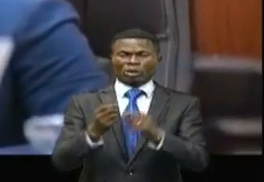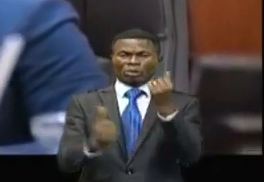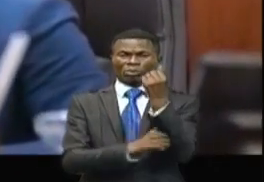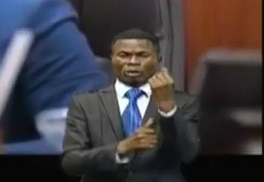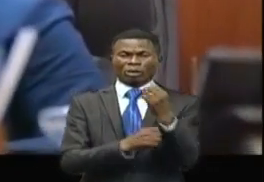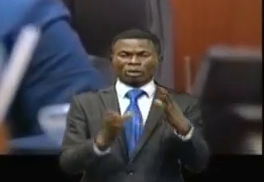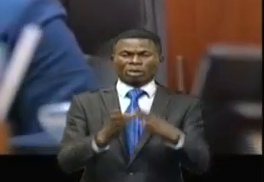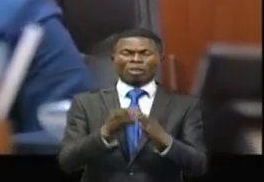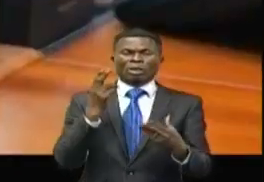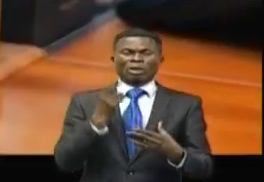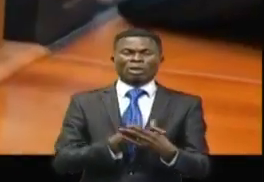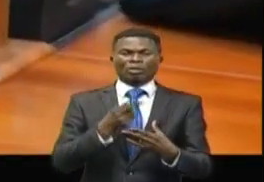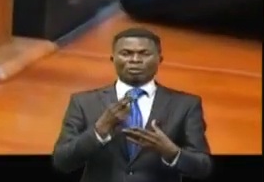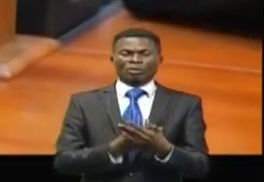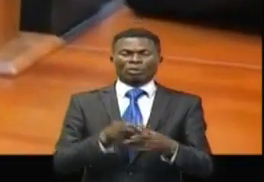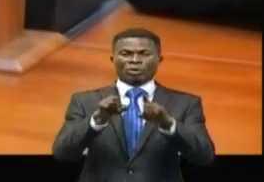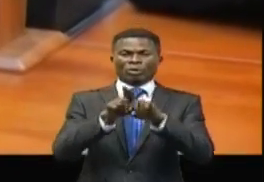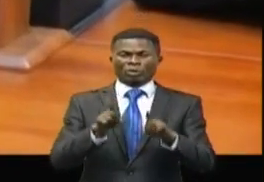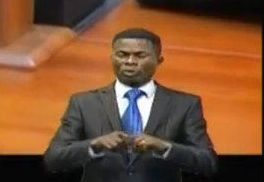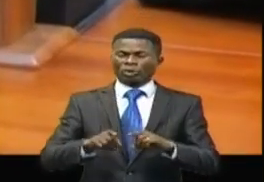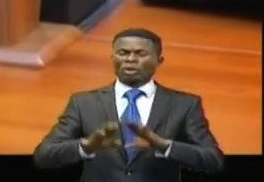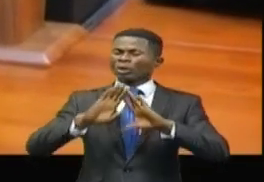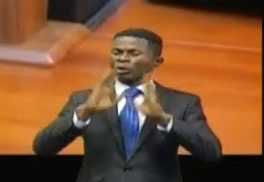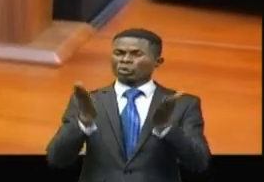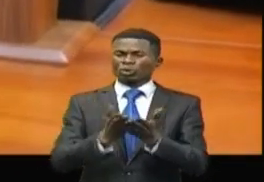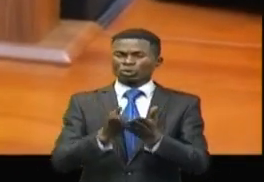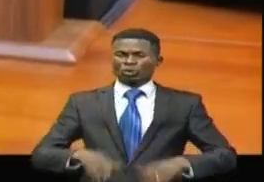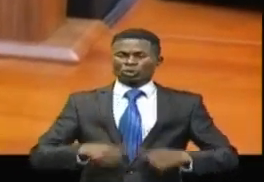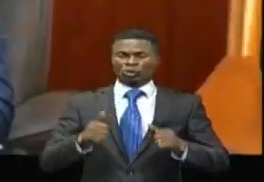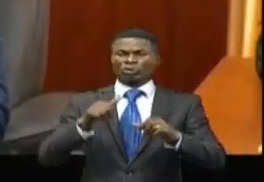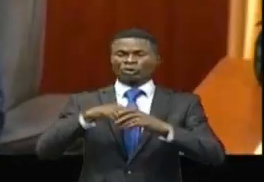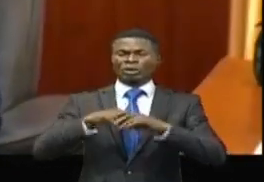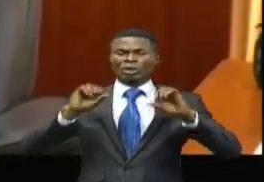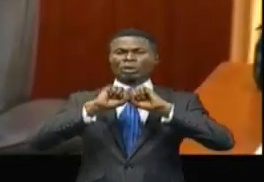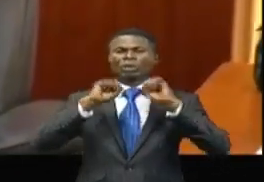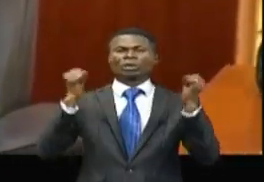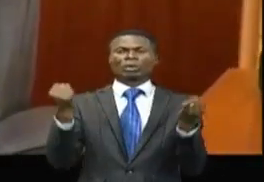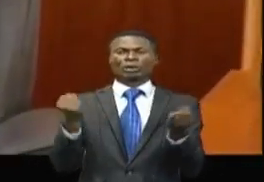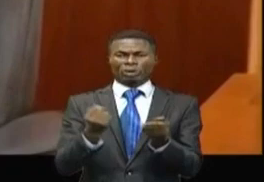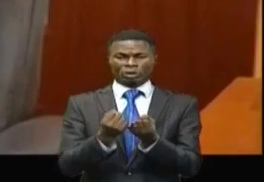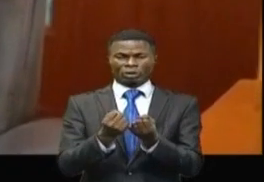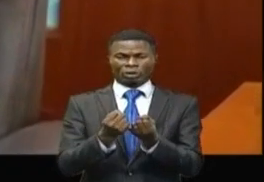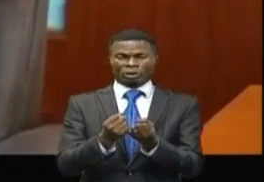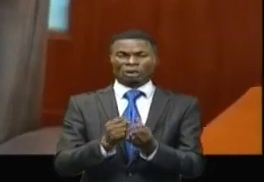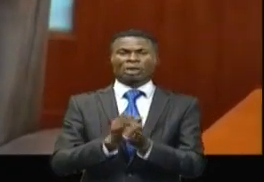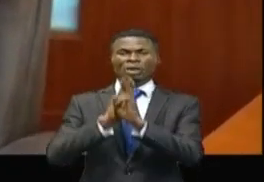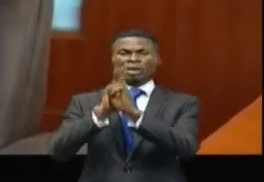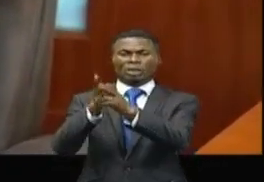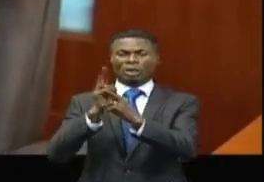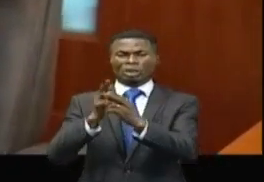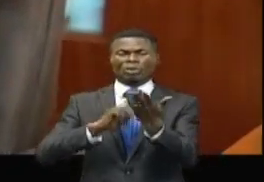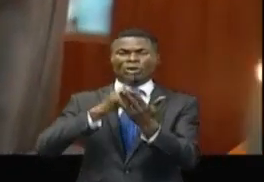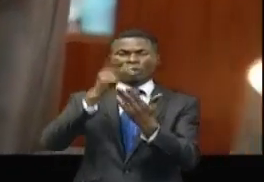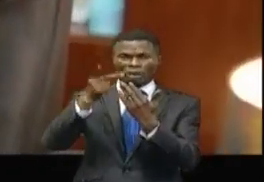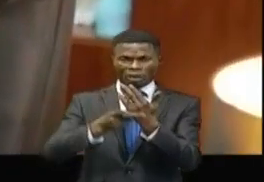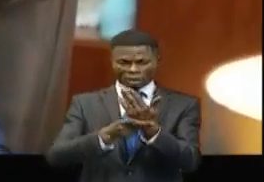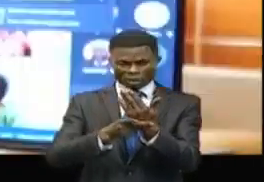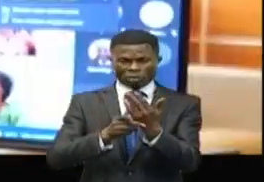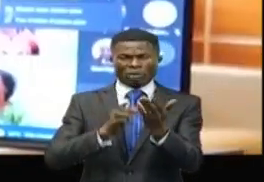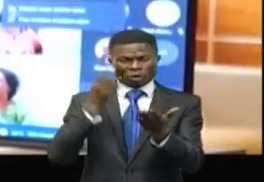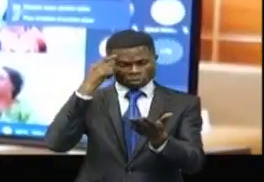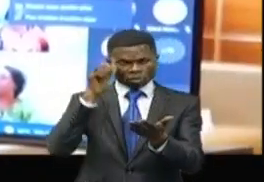vivant avec handicap dans tous les domaines de la vie en société et elle a présenté le chronogramme est relatif